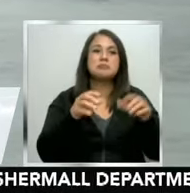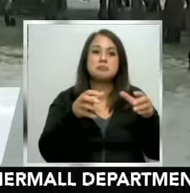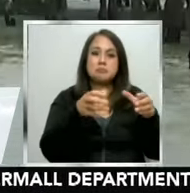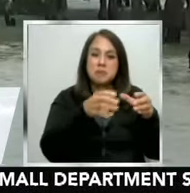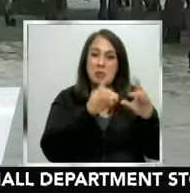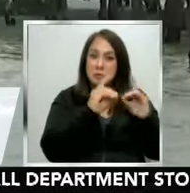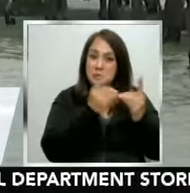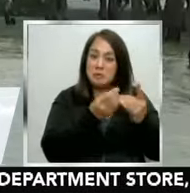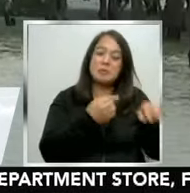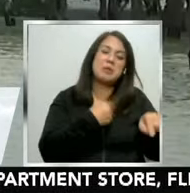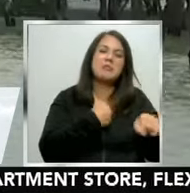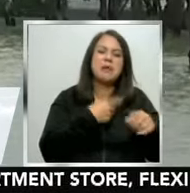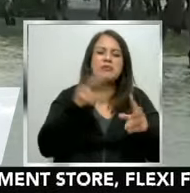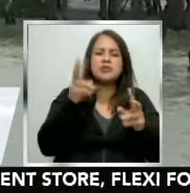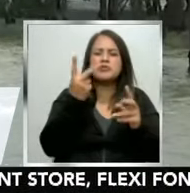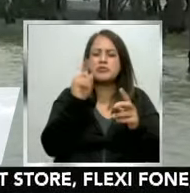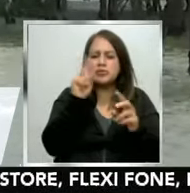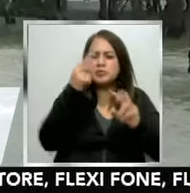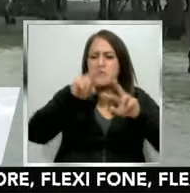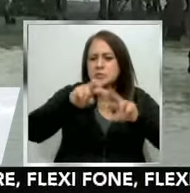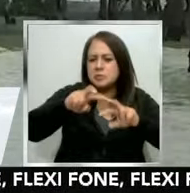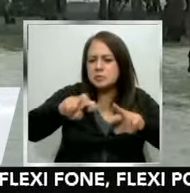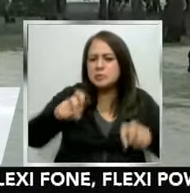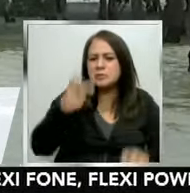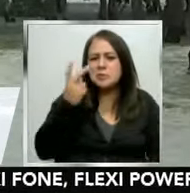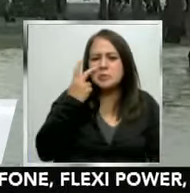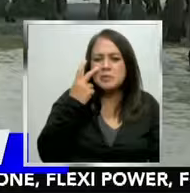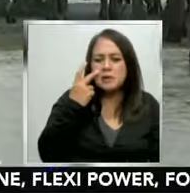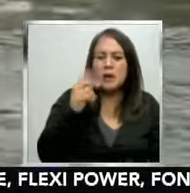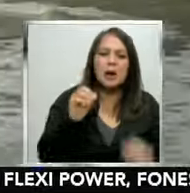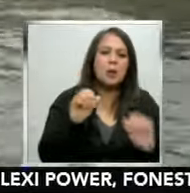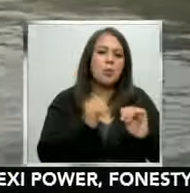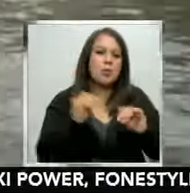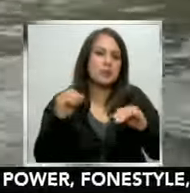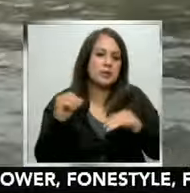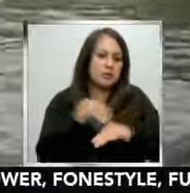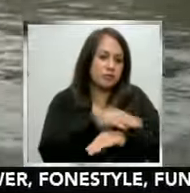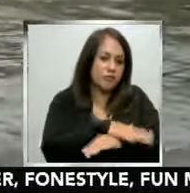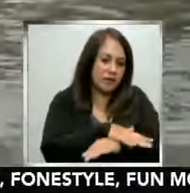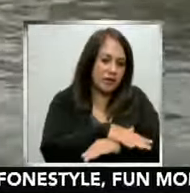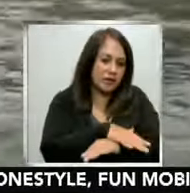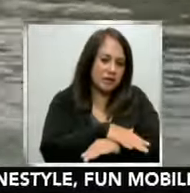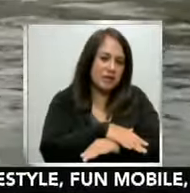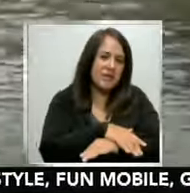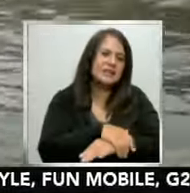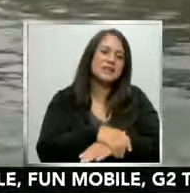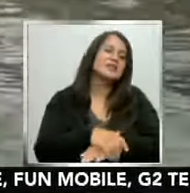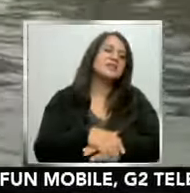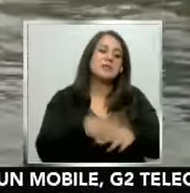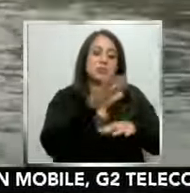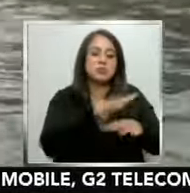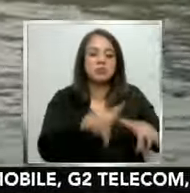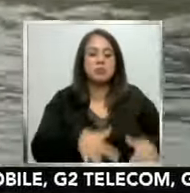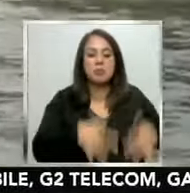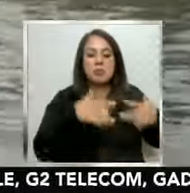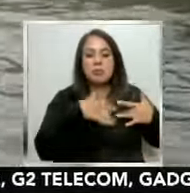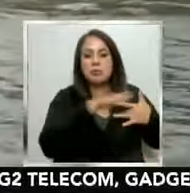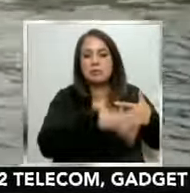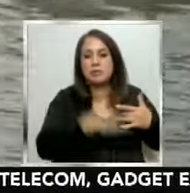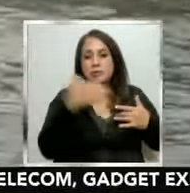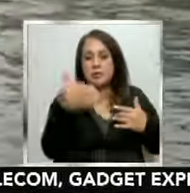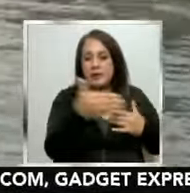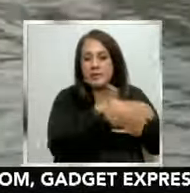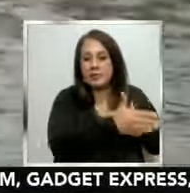maigi. Para makita natin kung ano ang magiging epekto nito doon sa marine habitat ng isang lugar. Kung pagkatapos